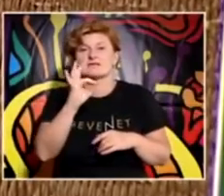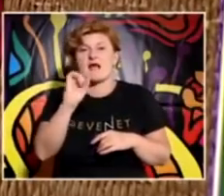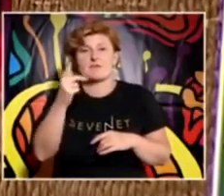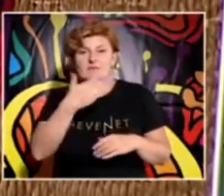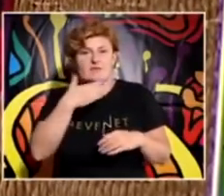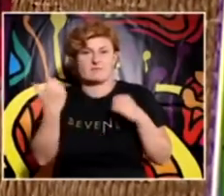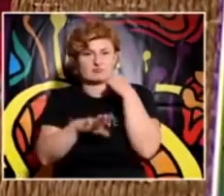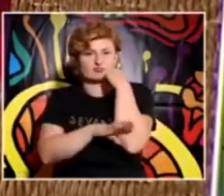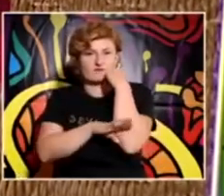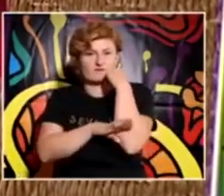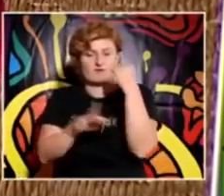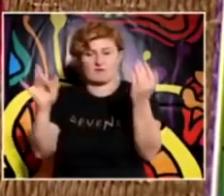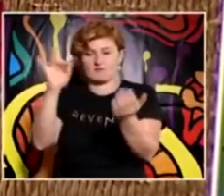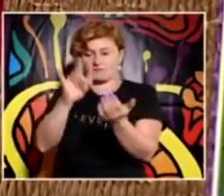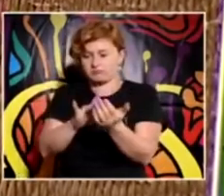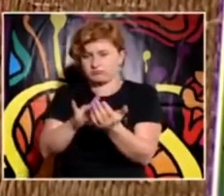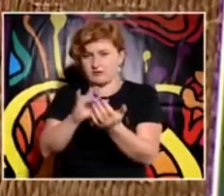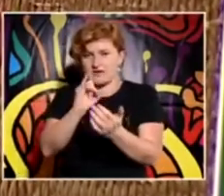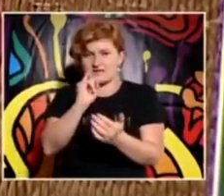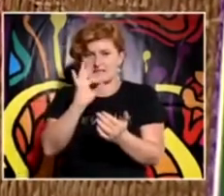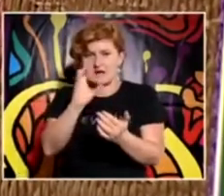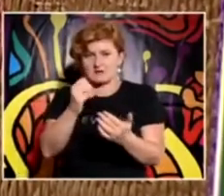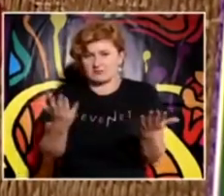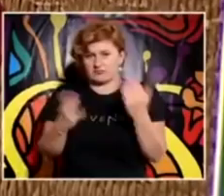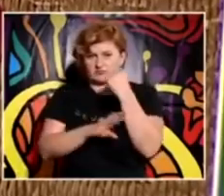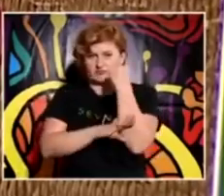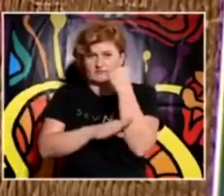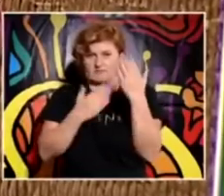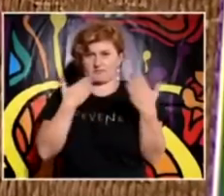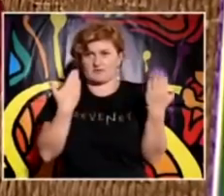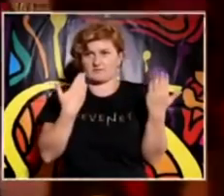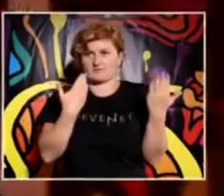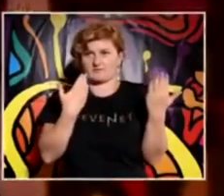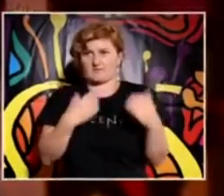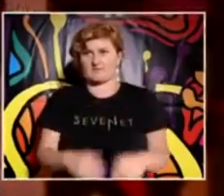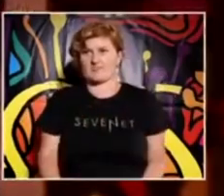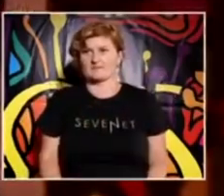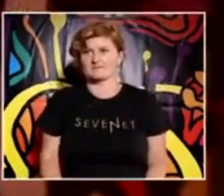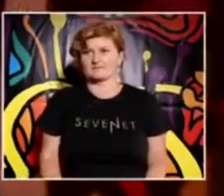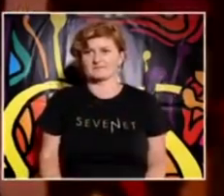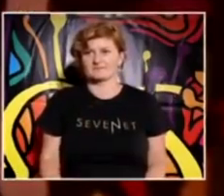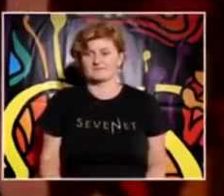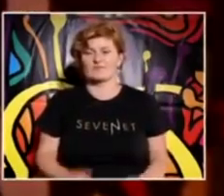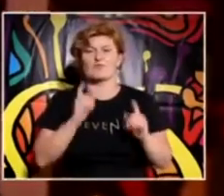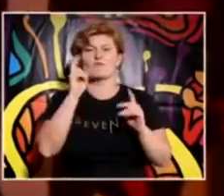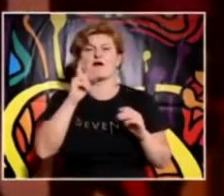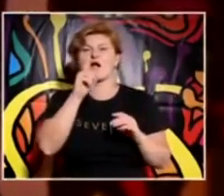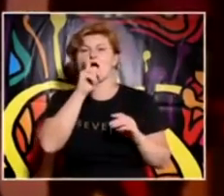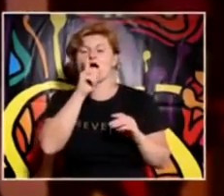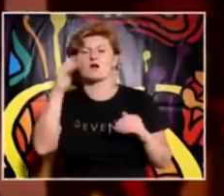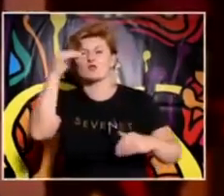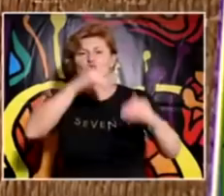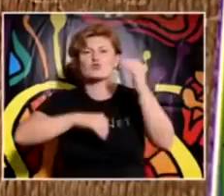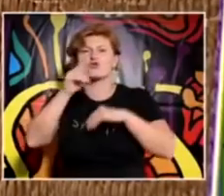taki szok, jak lądujesz na Islandii, gdzie drzewa nie ma. Więc Uwaga na nisko latające góry lodowe ewentualnie. Tak,